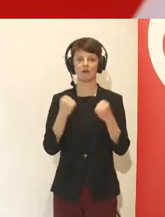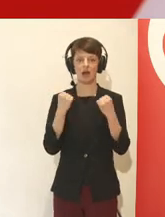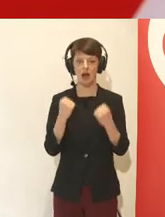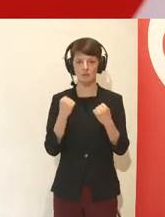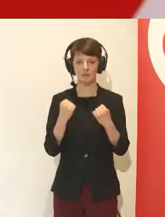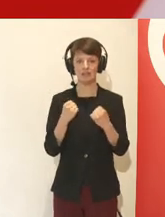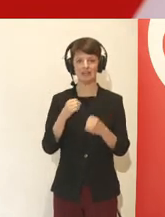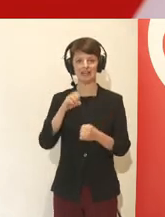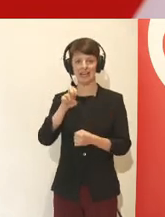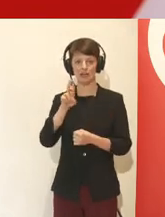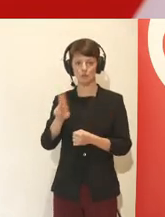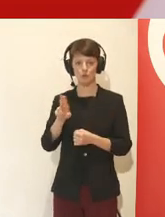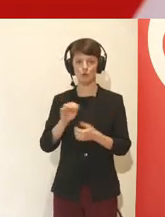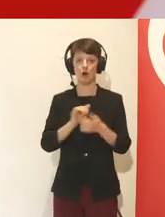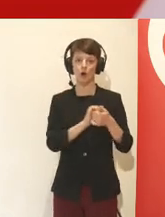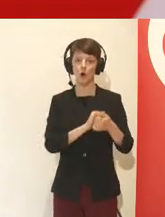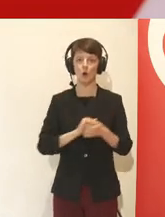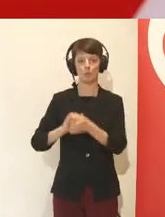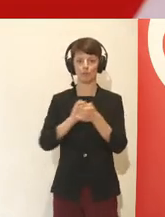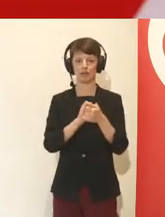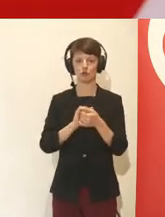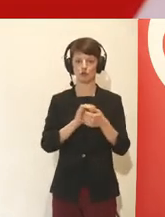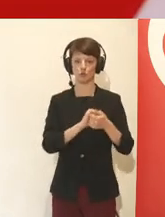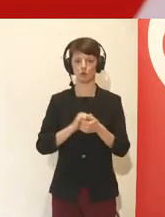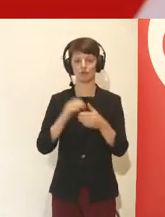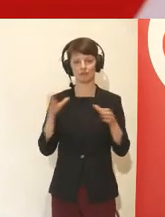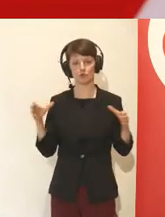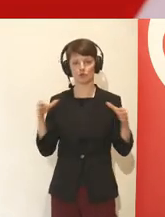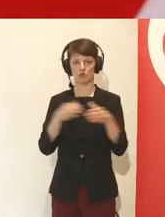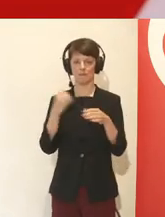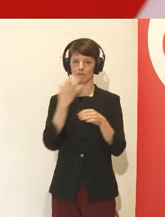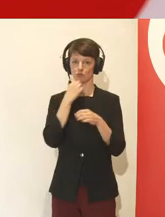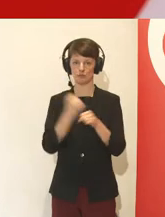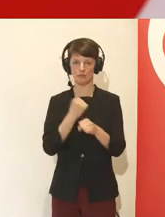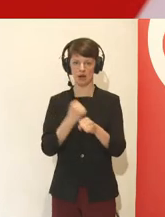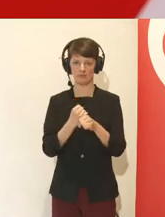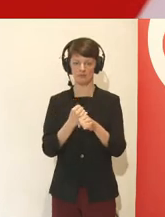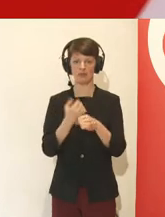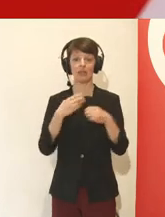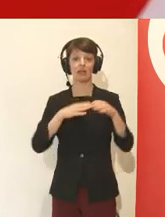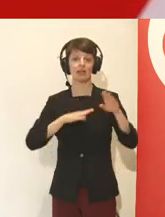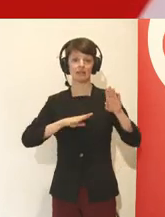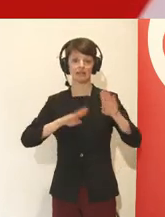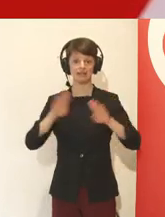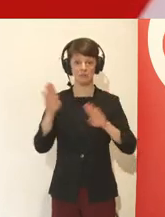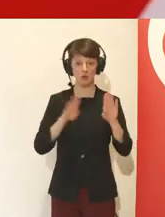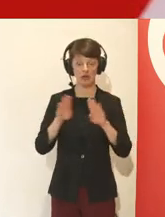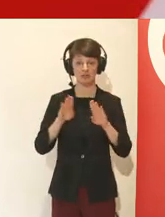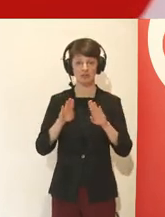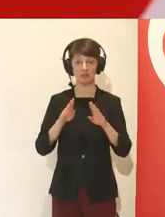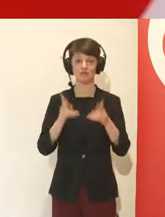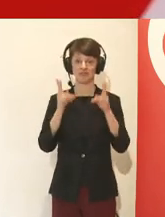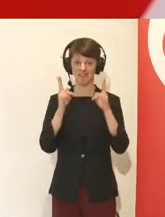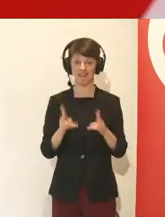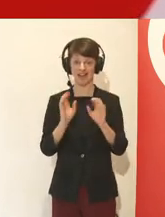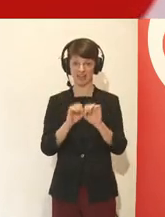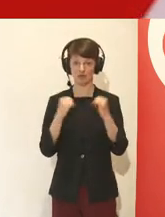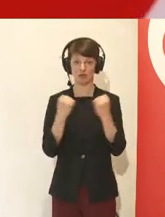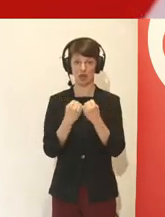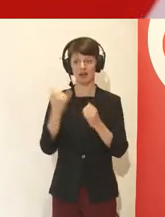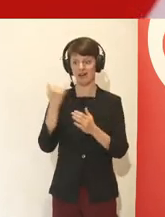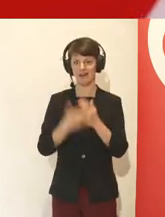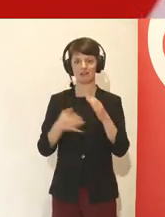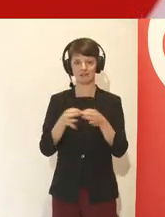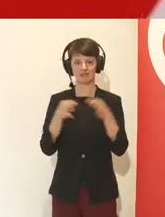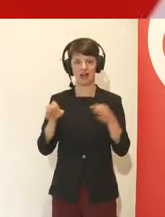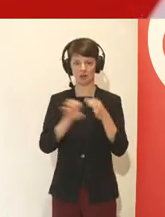das als eu als europäische union gemeinsam tun demokratie rechtsstaat und den wir jetzt in den letzten